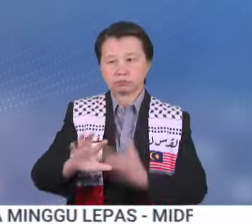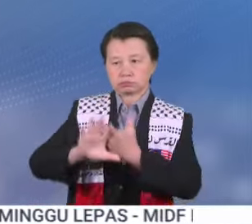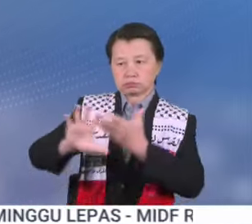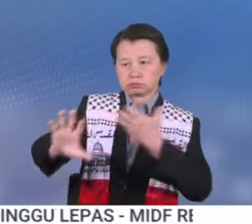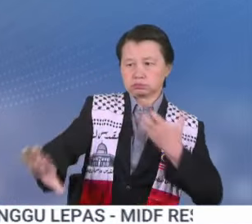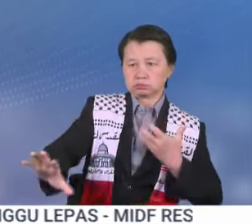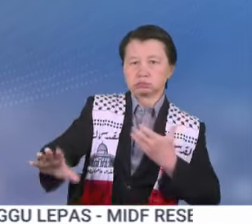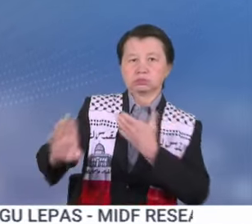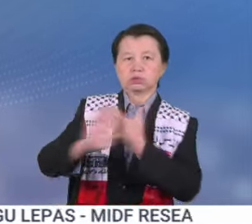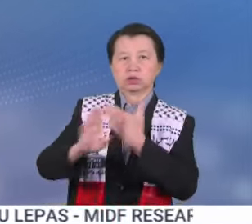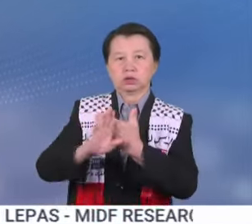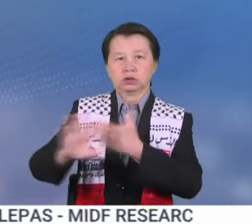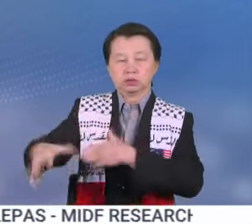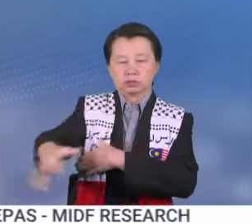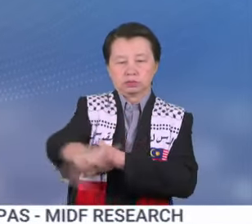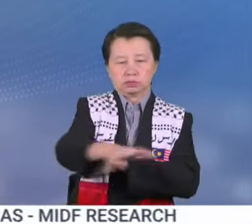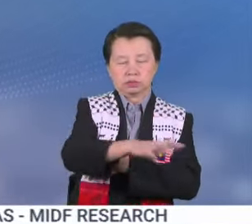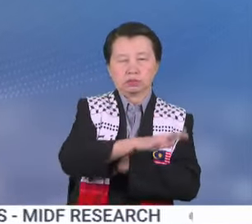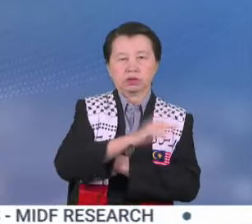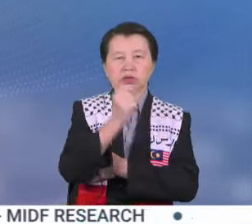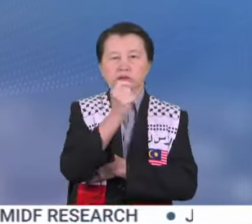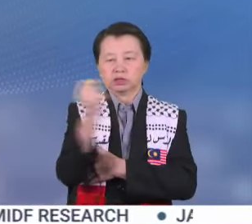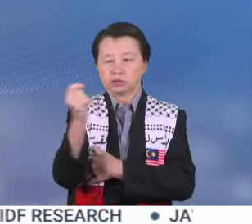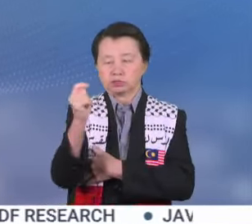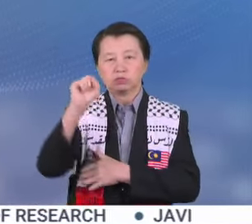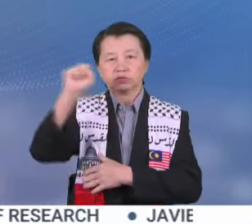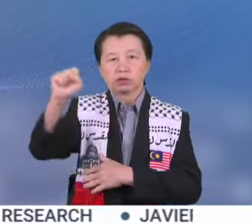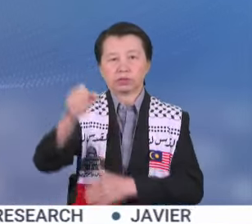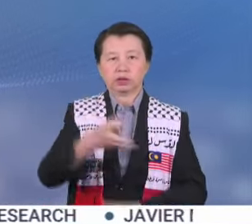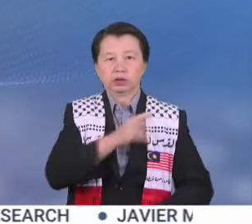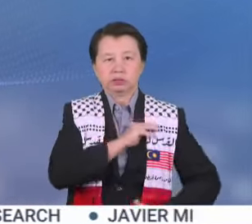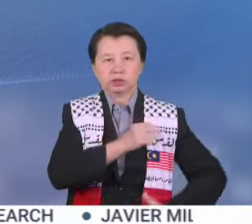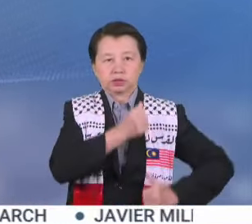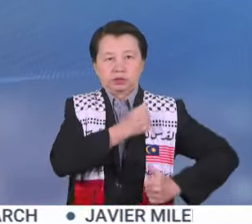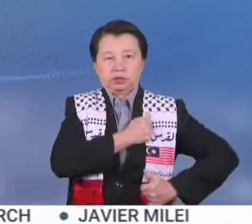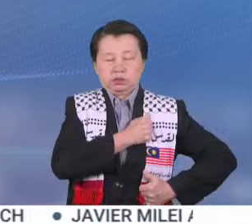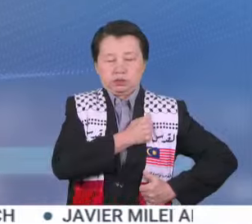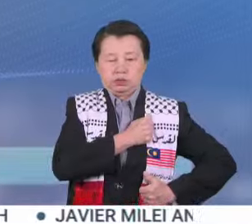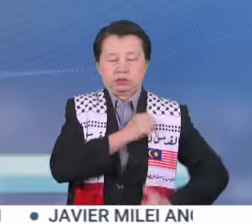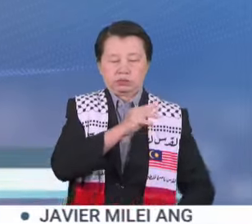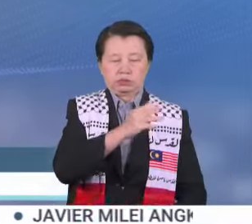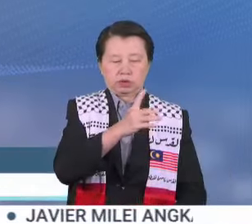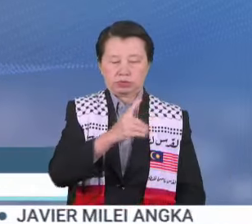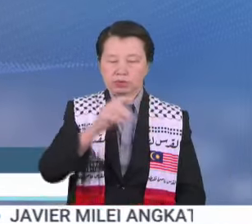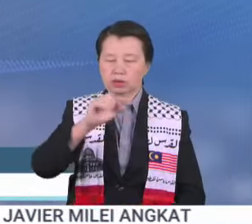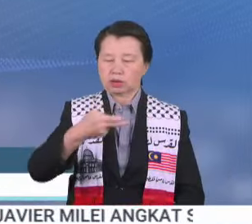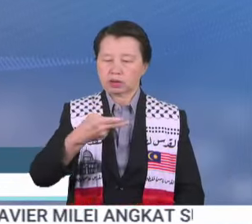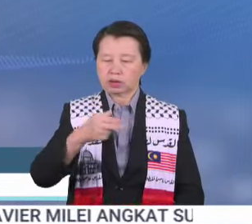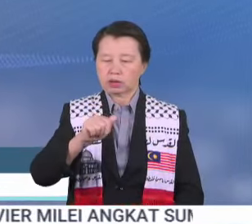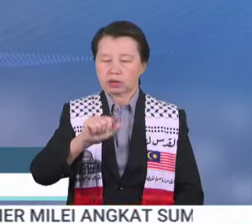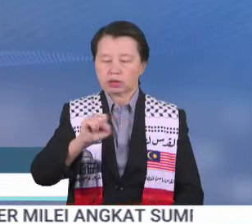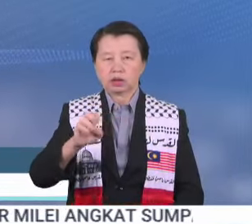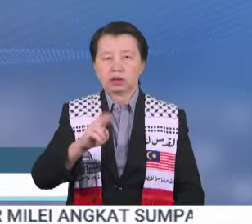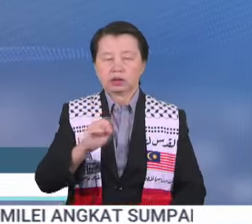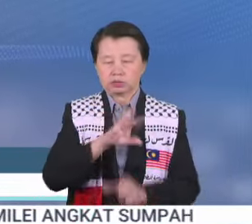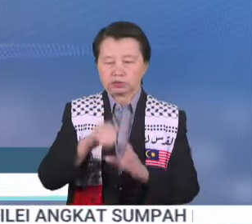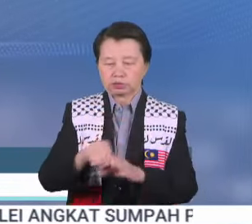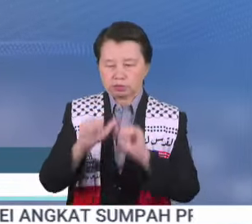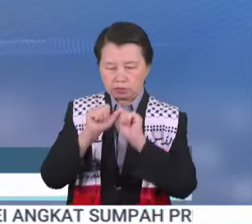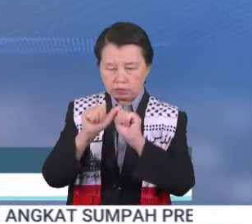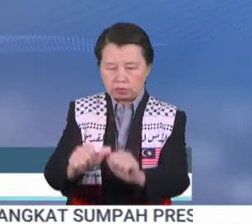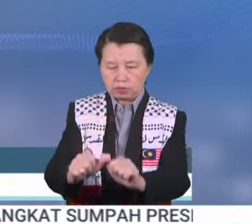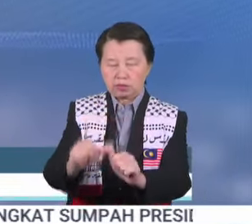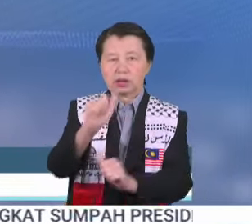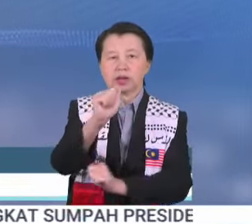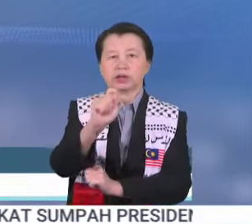ancaman di kawasan pesisir pantai timur Sabah Menteri Pertahanan Datuk Seri Mohamad Hassan berkata ia termasuk mengekalkan operasi